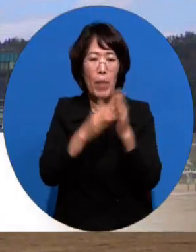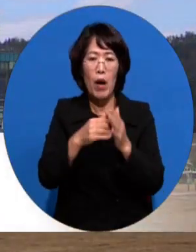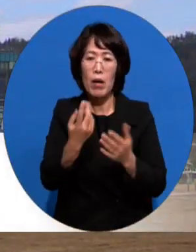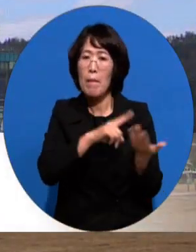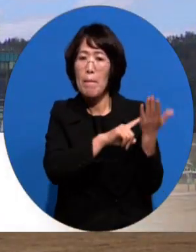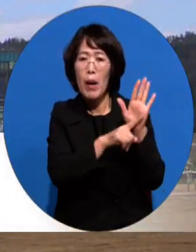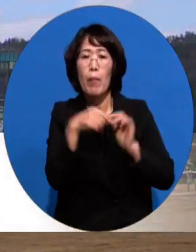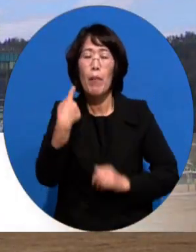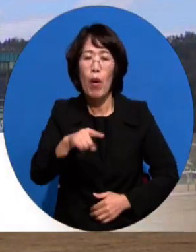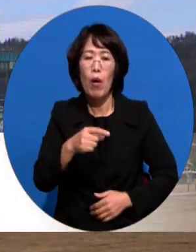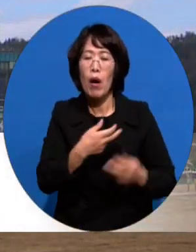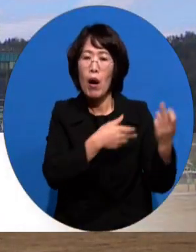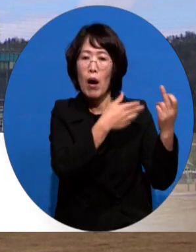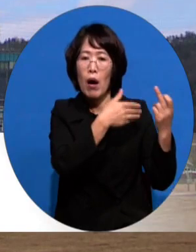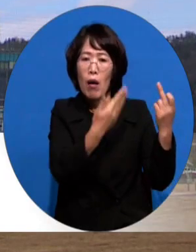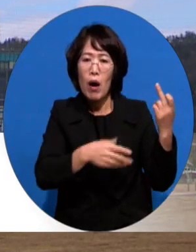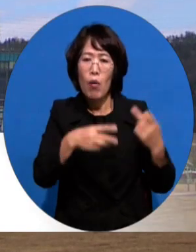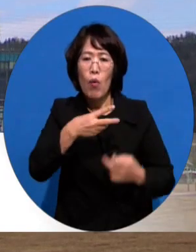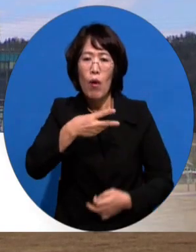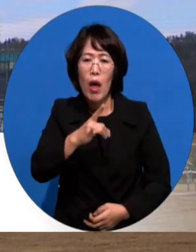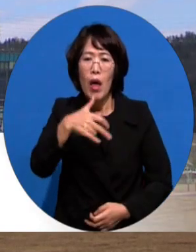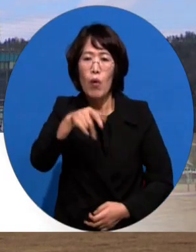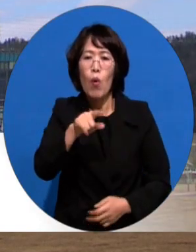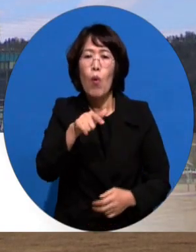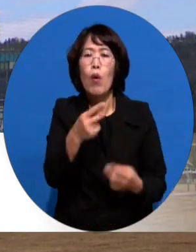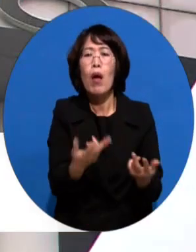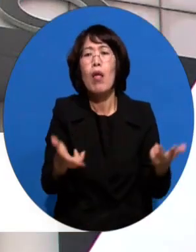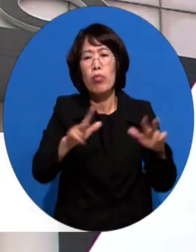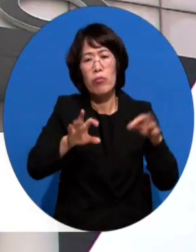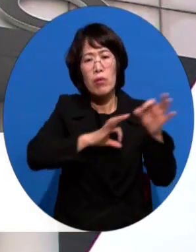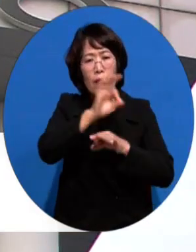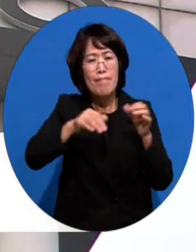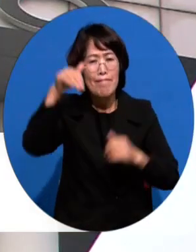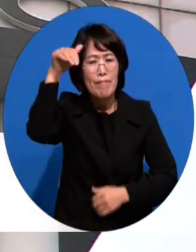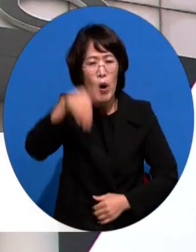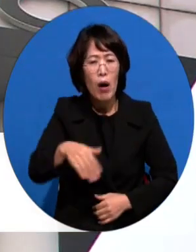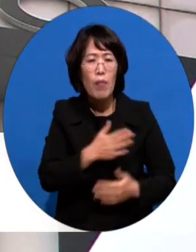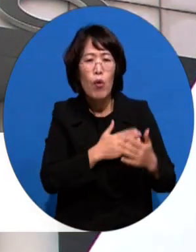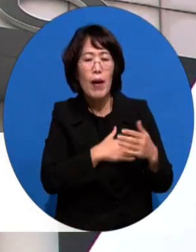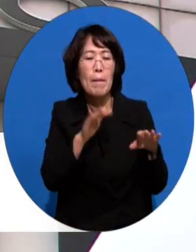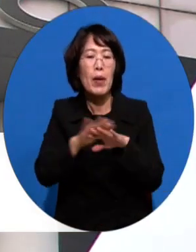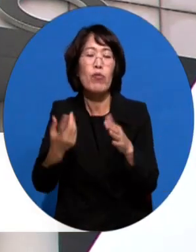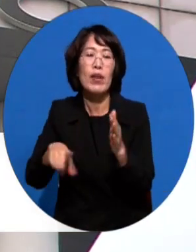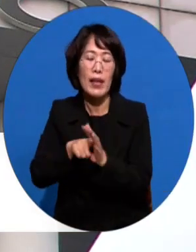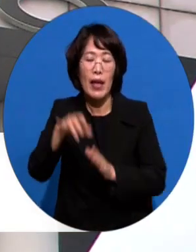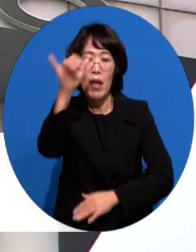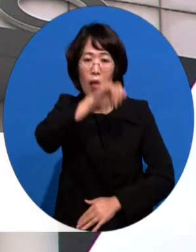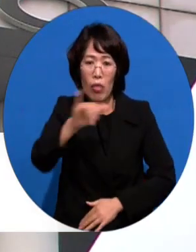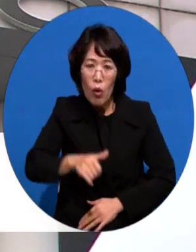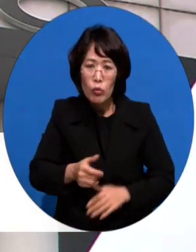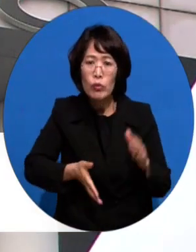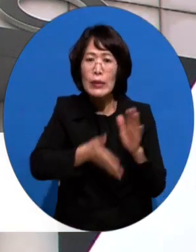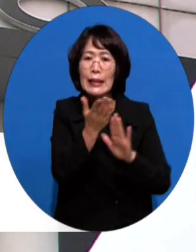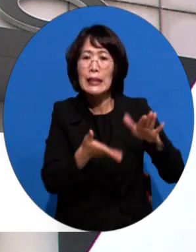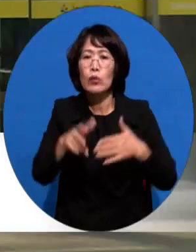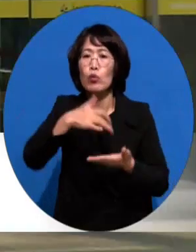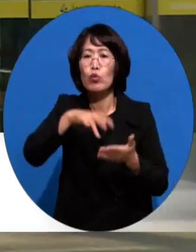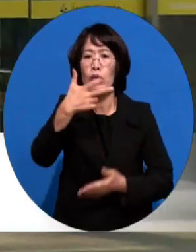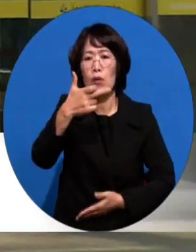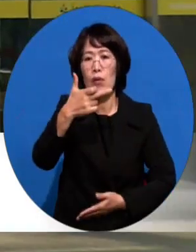입장표명은 강원 레고랜들발 금융시장 불안해소를 위해 전국 17개 시도지사들이